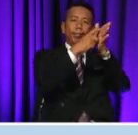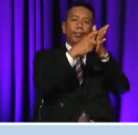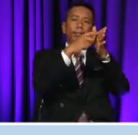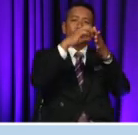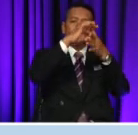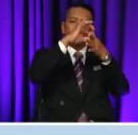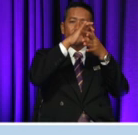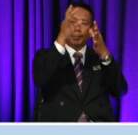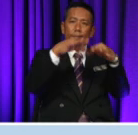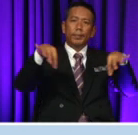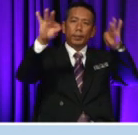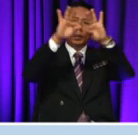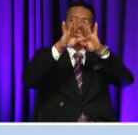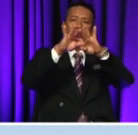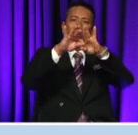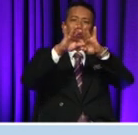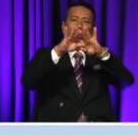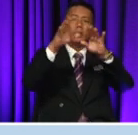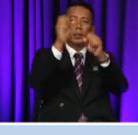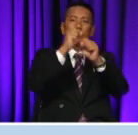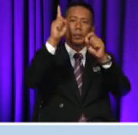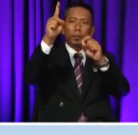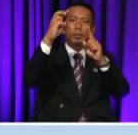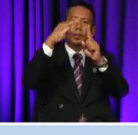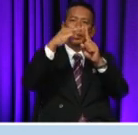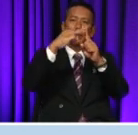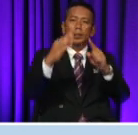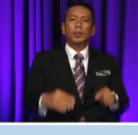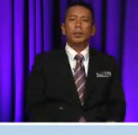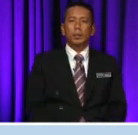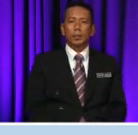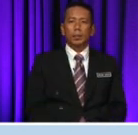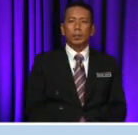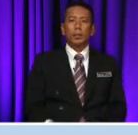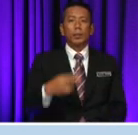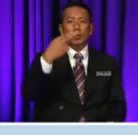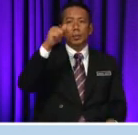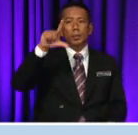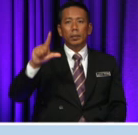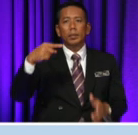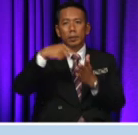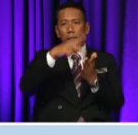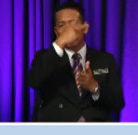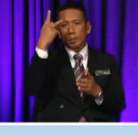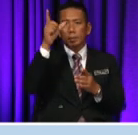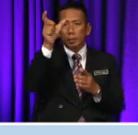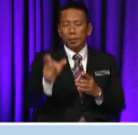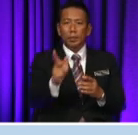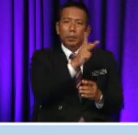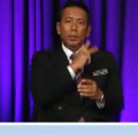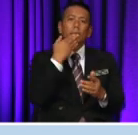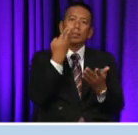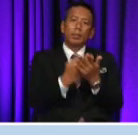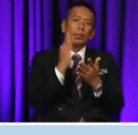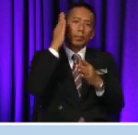jadi eee satu markah di sini baik hal ini kiranya seorang ketua yang baik akan